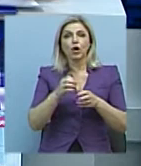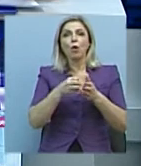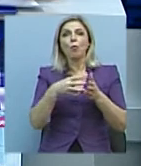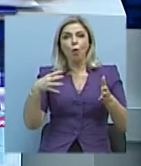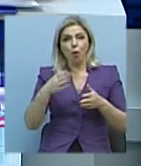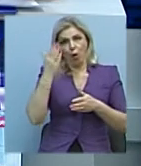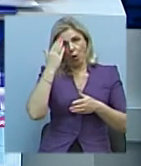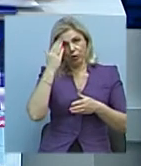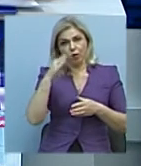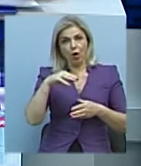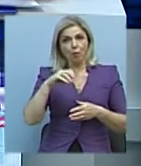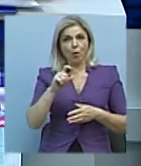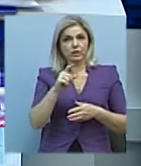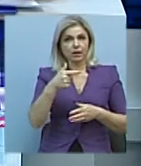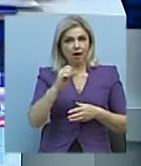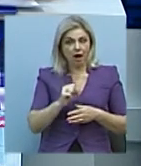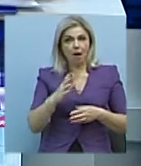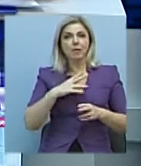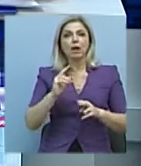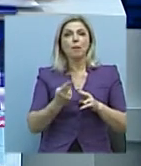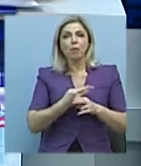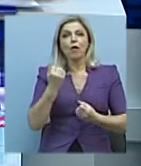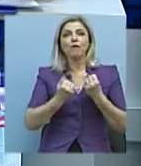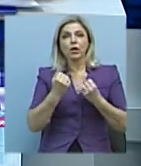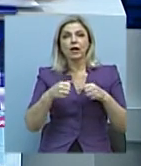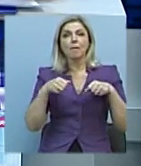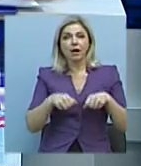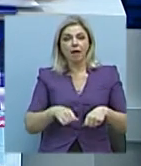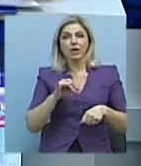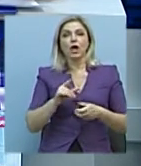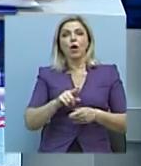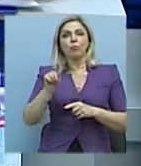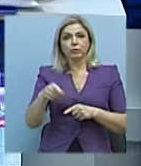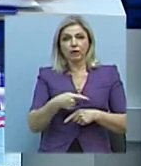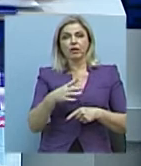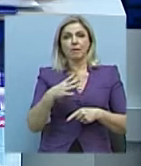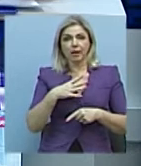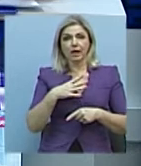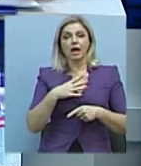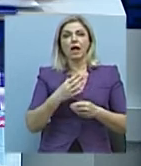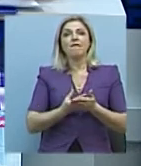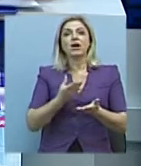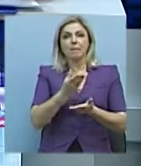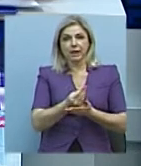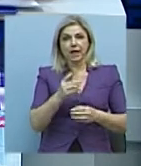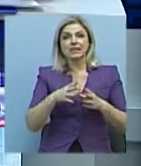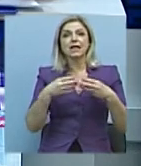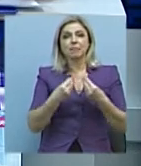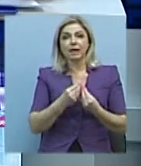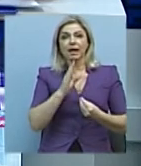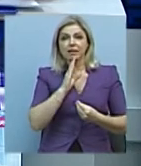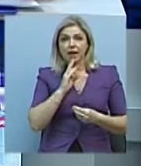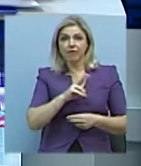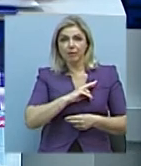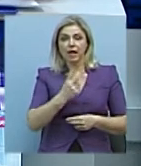головного мозку. Олексія Казимірова позбавили водійських прав та зобов'язали виплатити родині загиблої Юлії Каланчевої